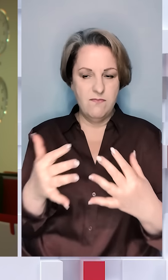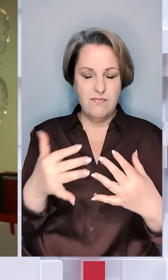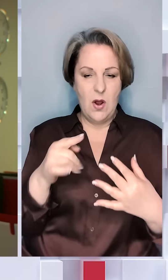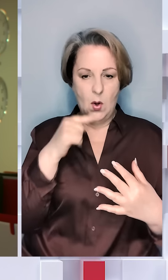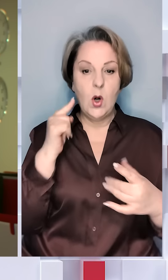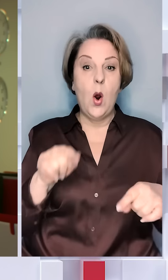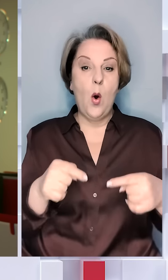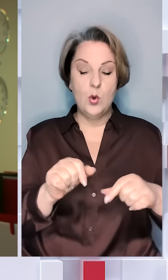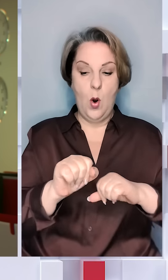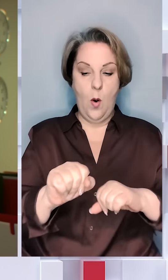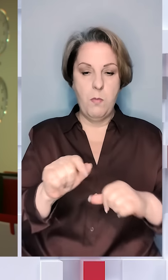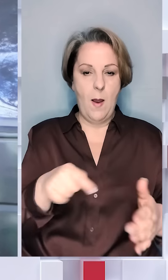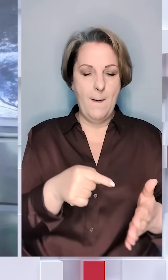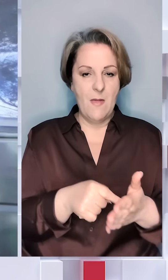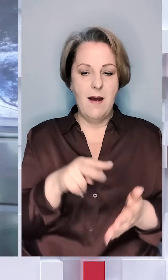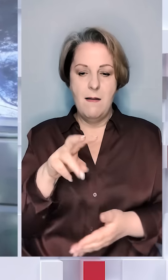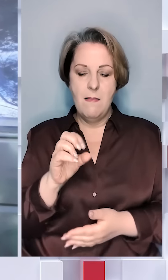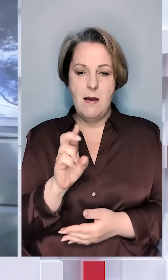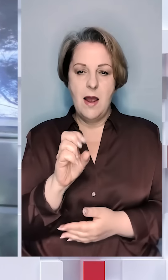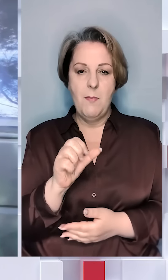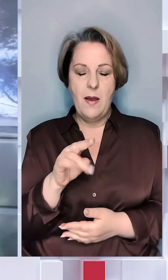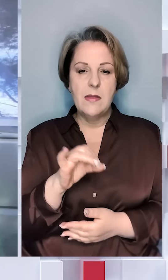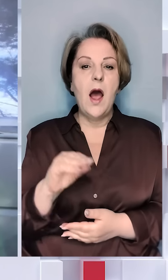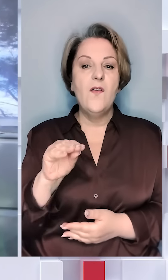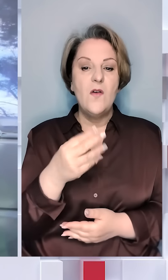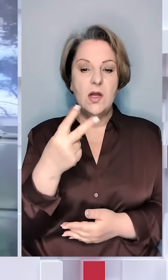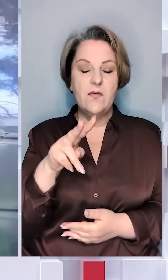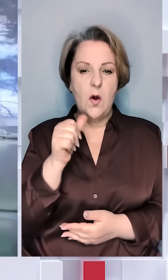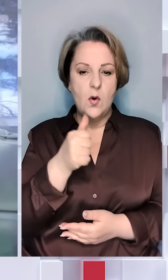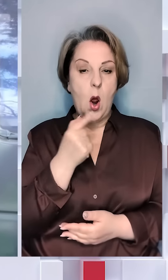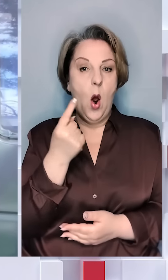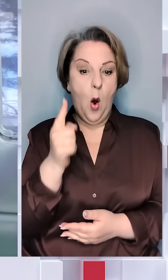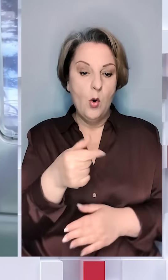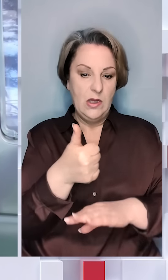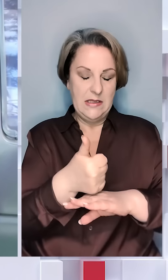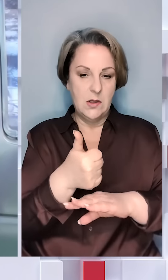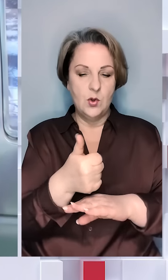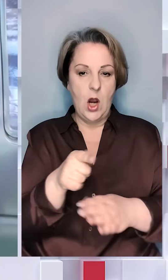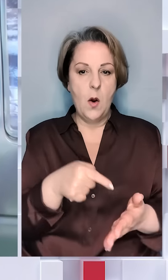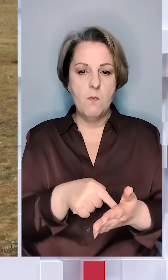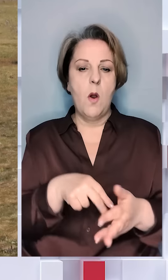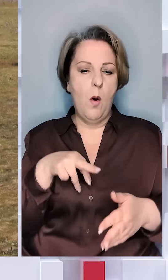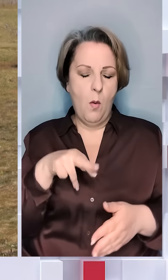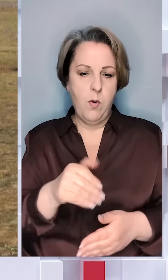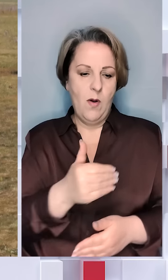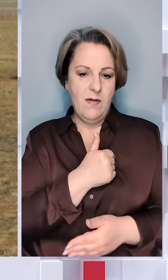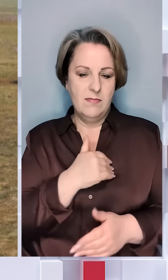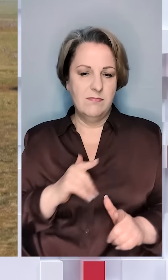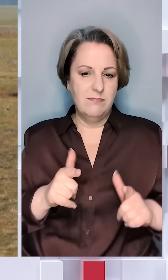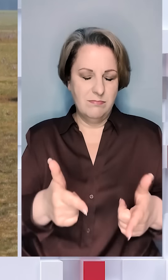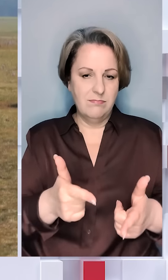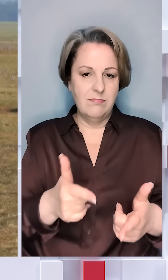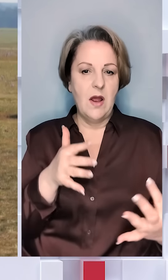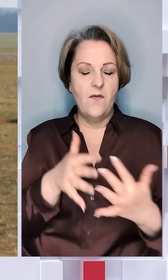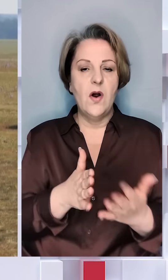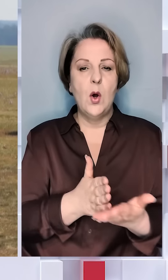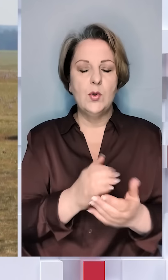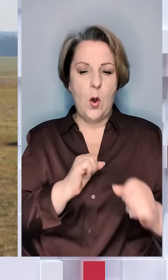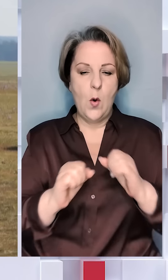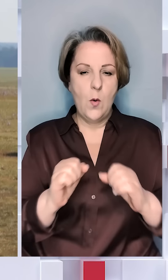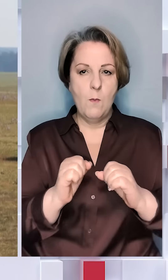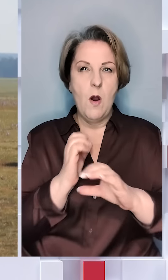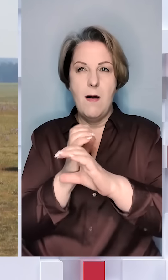Росії організував оборону міста, а у жовтні 22-го року один із небагатьох очільників міст пішов добровольцем на фронт. Служив